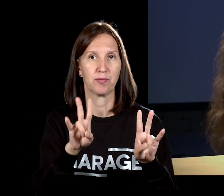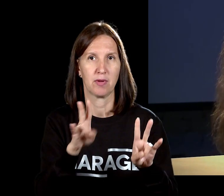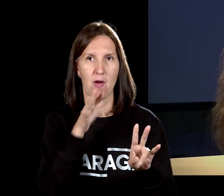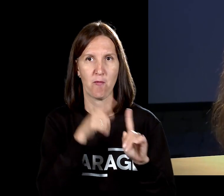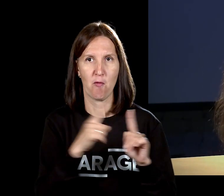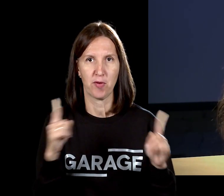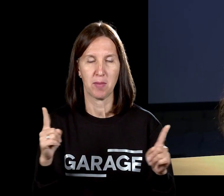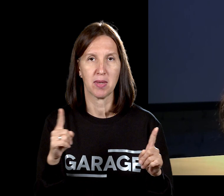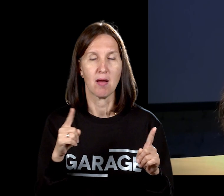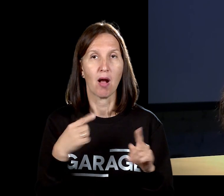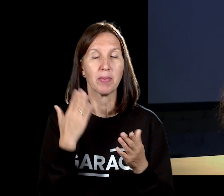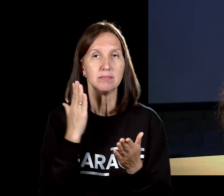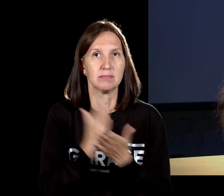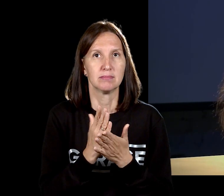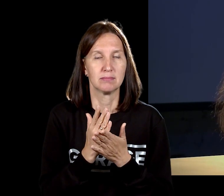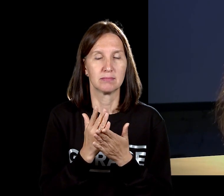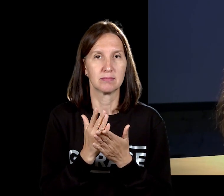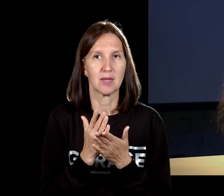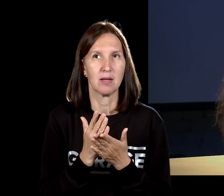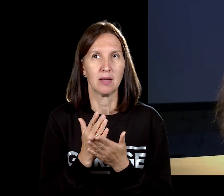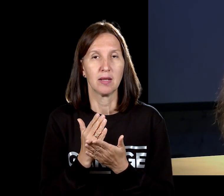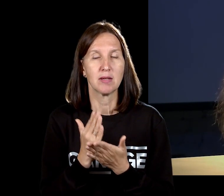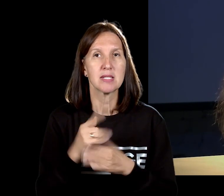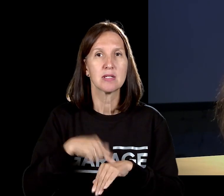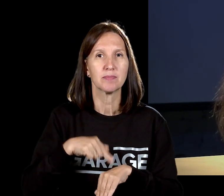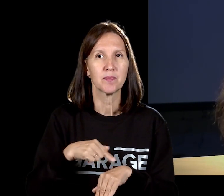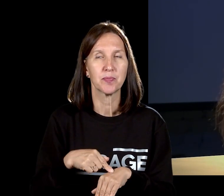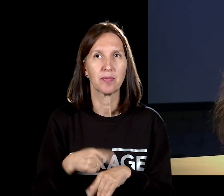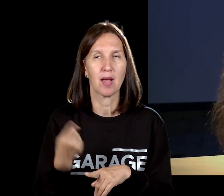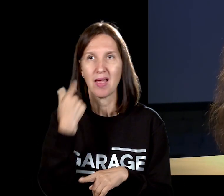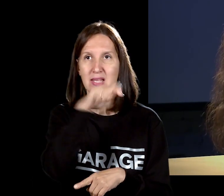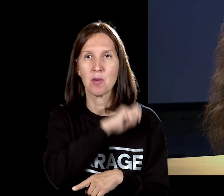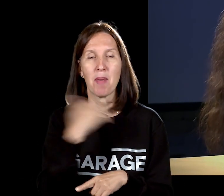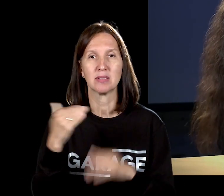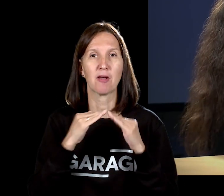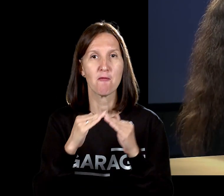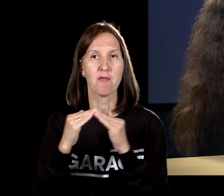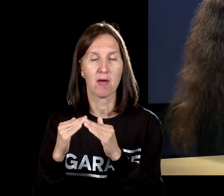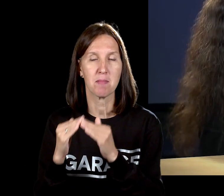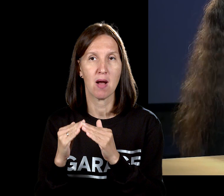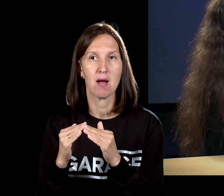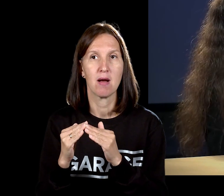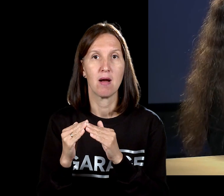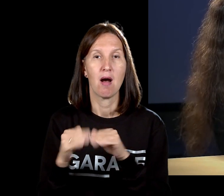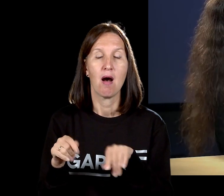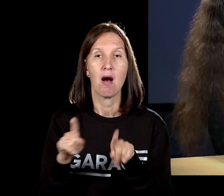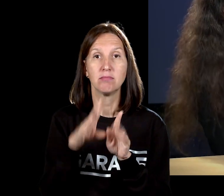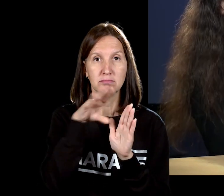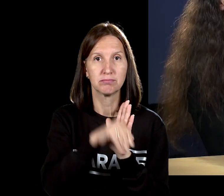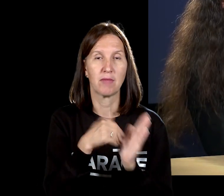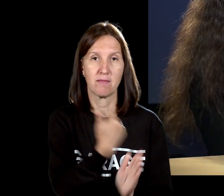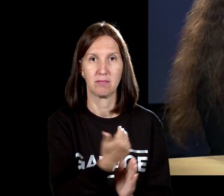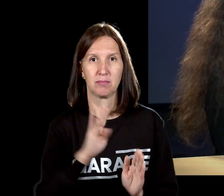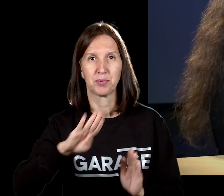рамы, в которой эта испанская ферма соседствует с изображением французской авангардной